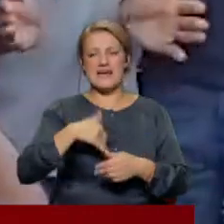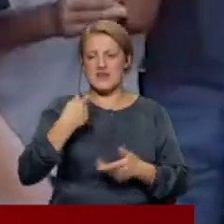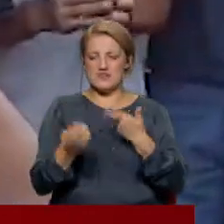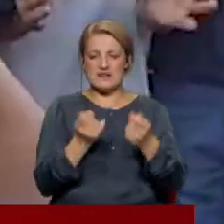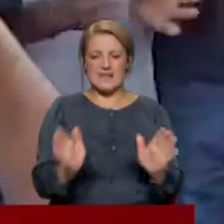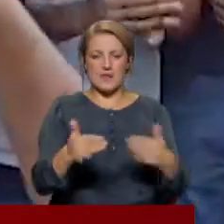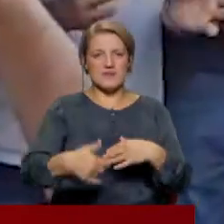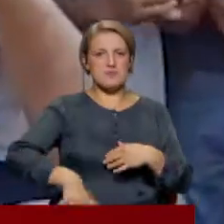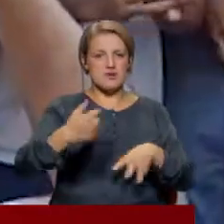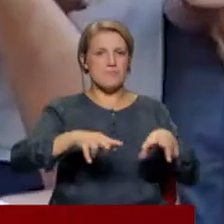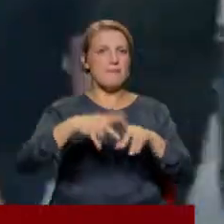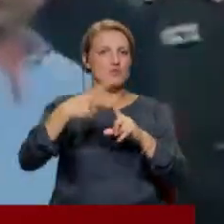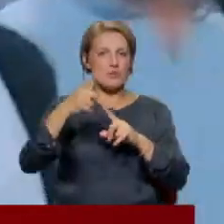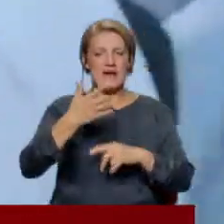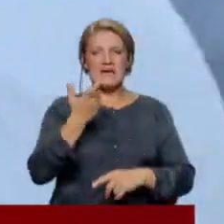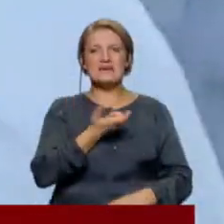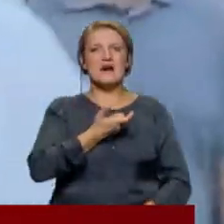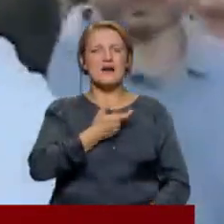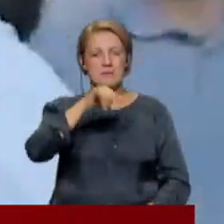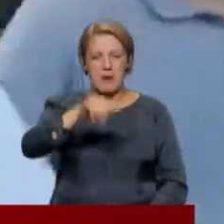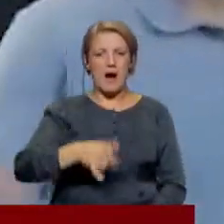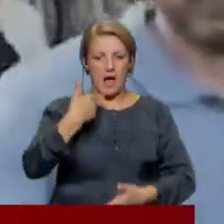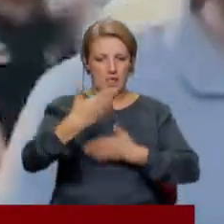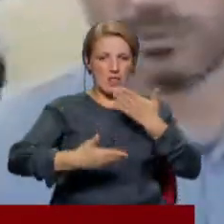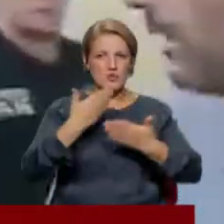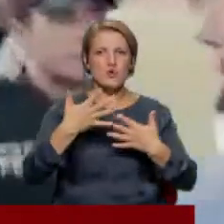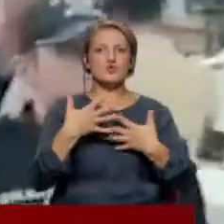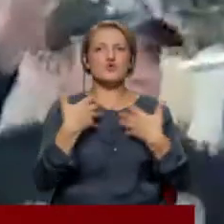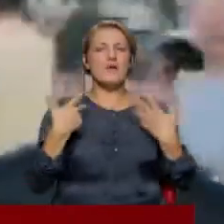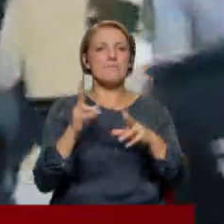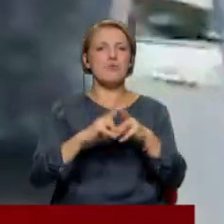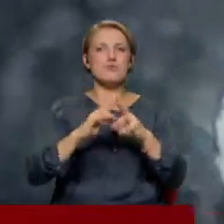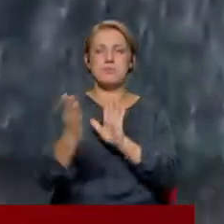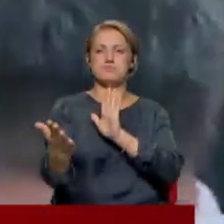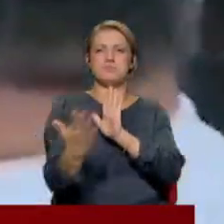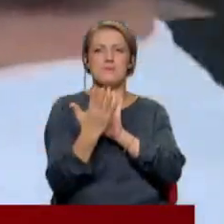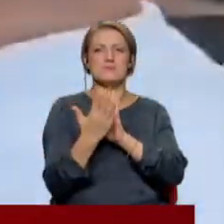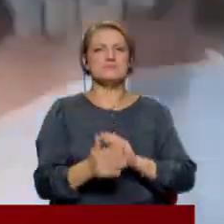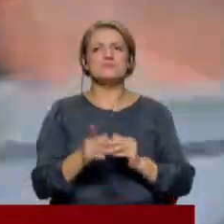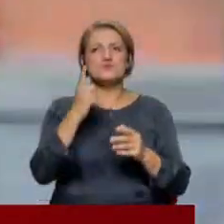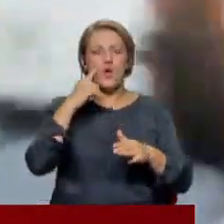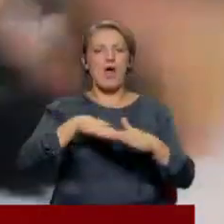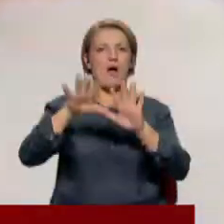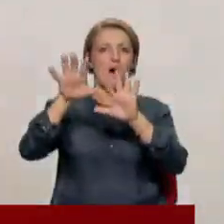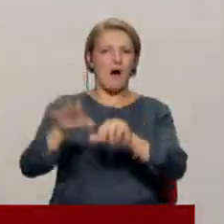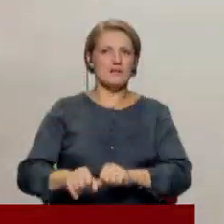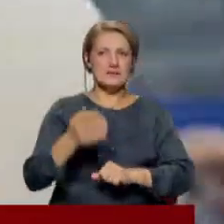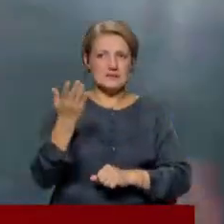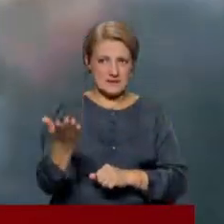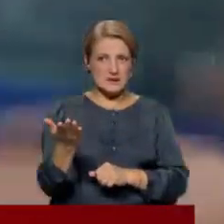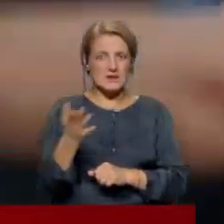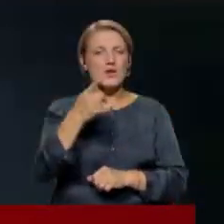Başkanı Mehmet Türkmen yasal haklardan bahsediyordu ki güvenlik güçleriyle karşı karşıya kaldı. Gözaltına alınış şekli